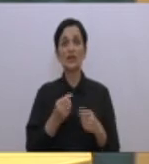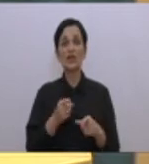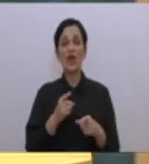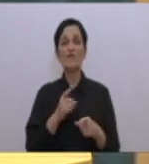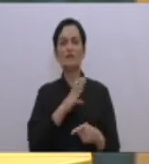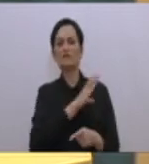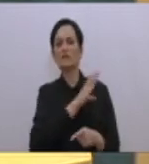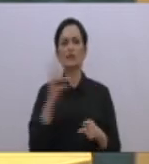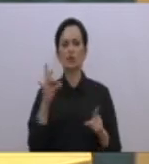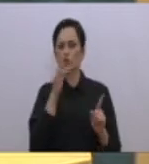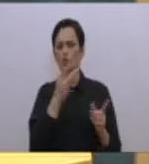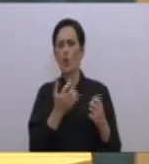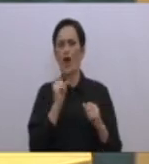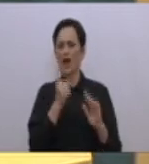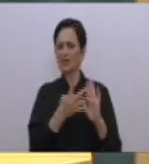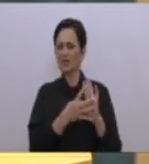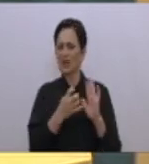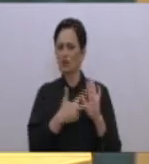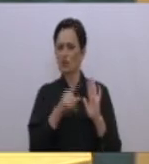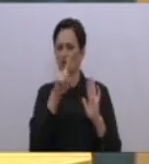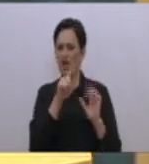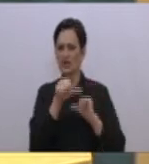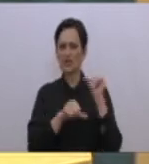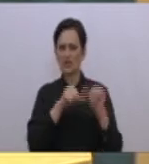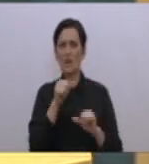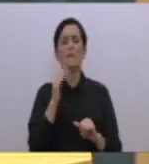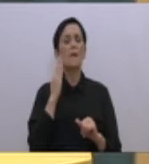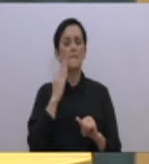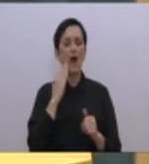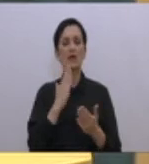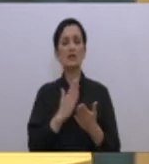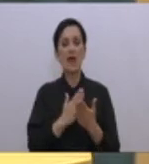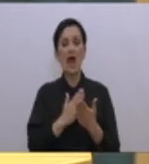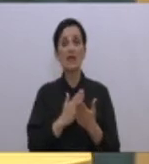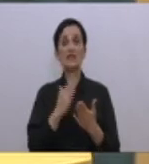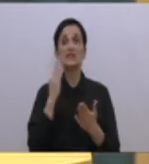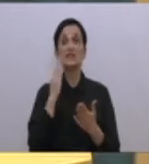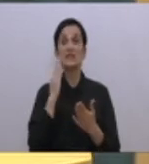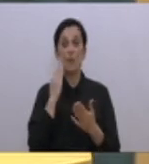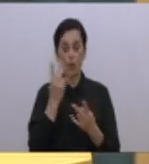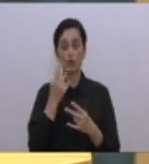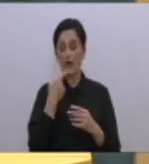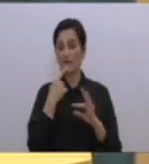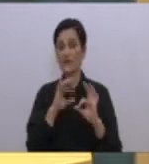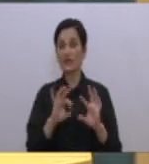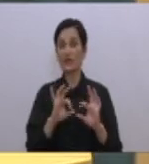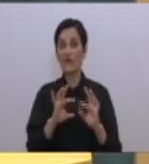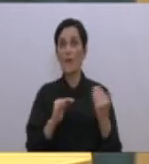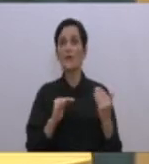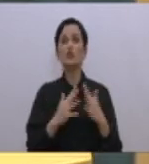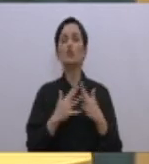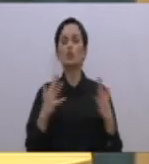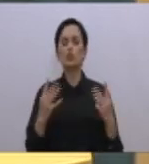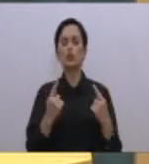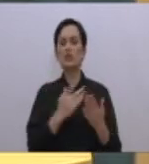საბჭოთა პერიოდში არის მიღებული 1984 წელს. Მართალია სიმართლისთვის ისიც უნდა ითქვას, რომ მისი უდიდესი